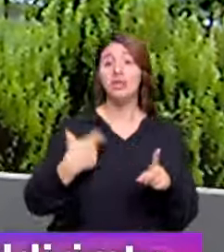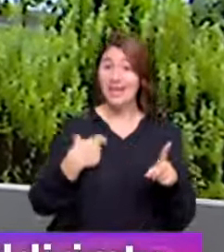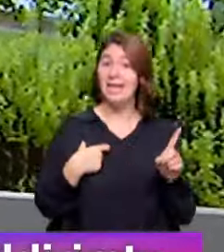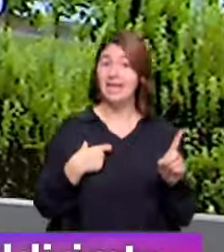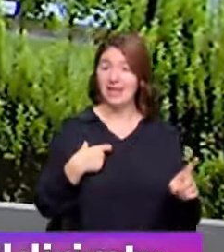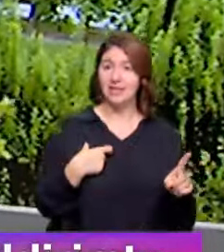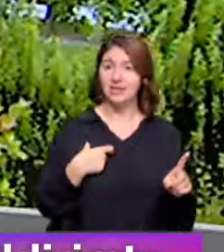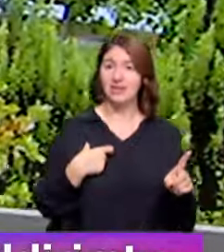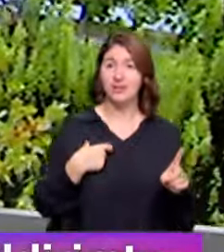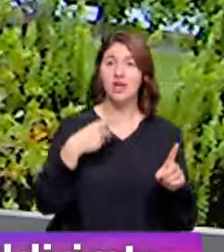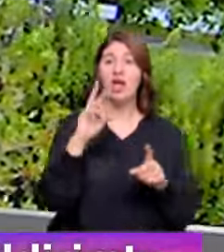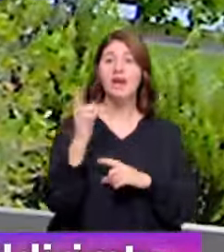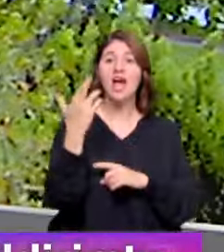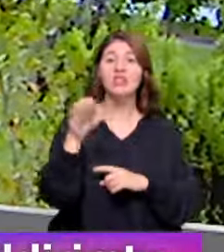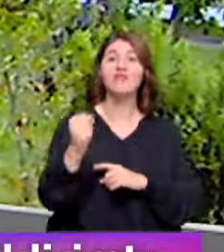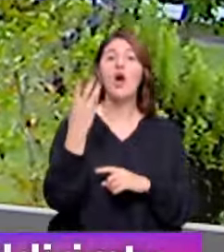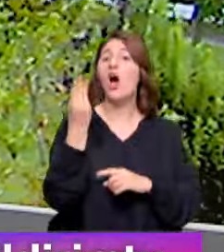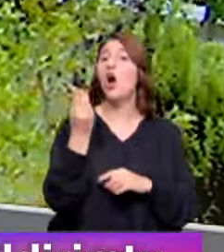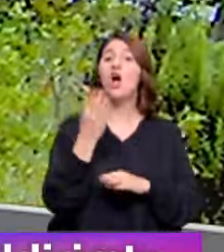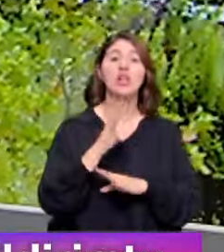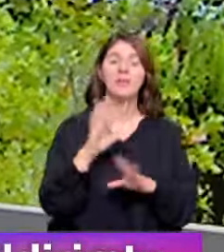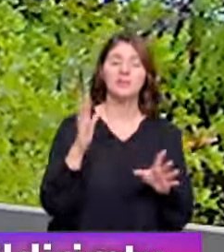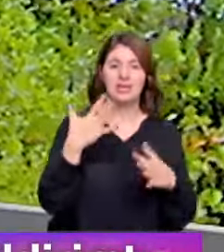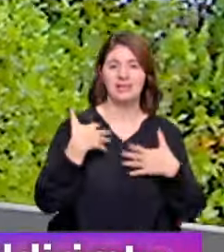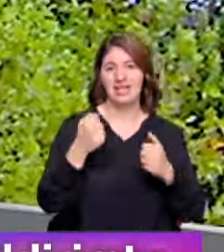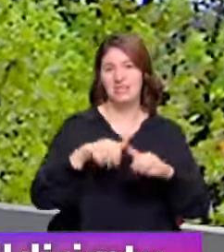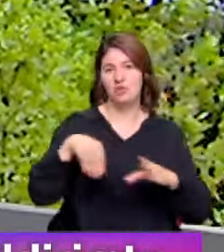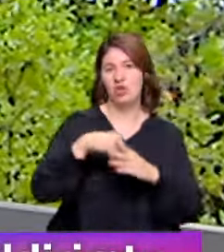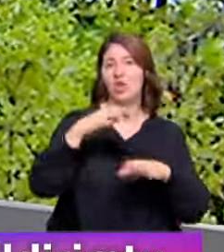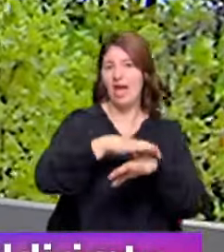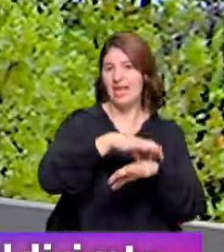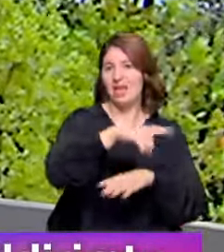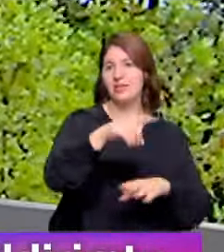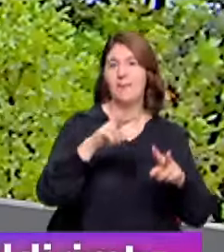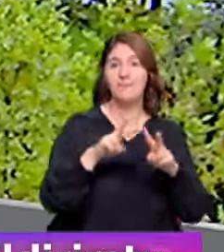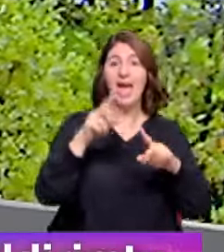Özellikle randevu alamama meselesi, yani sağlık sisteminden